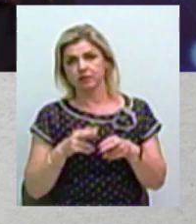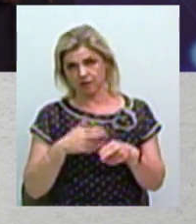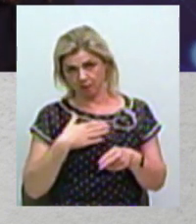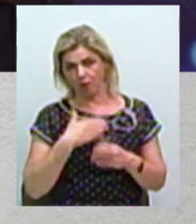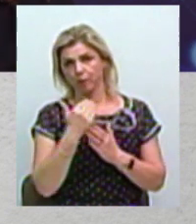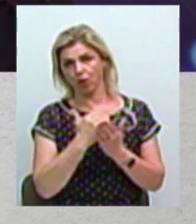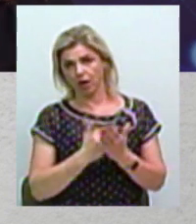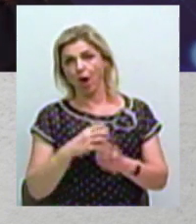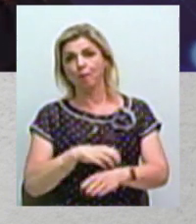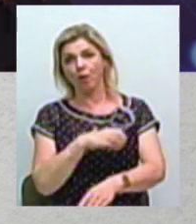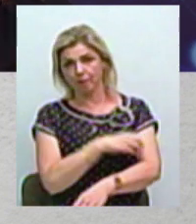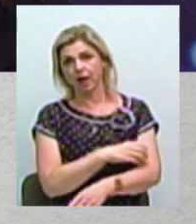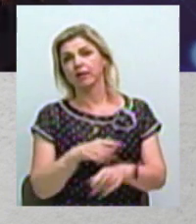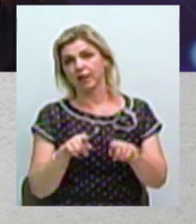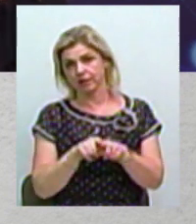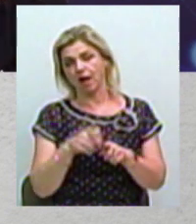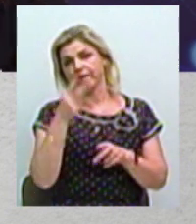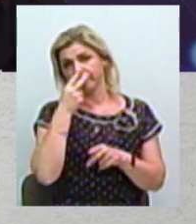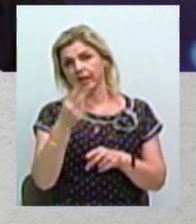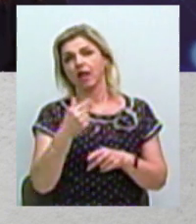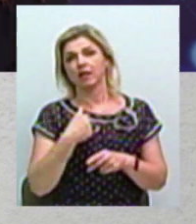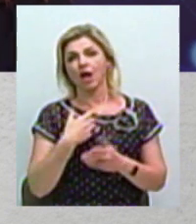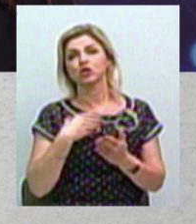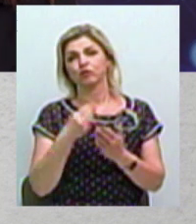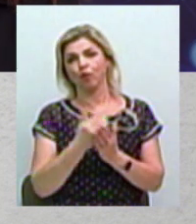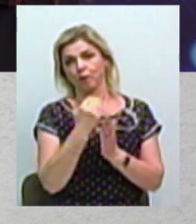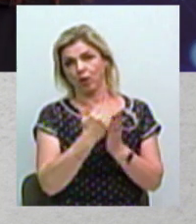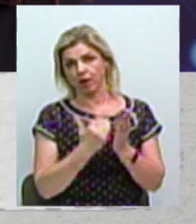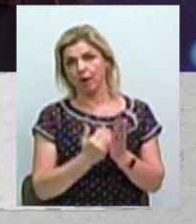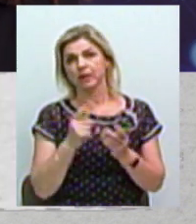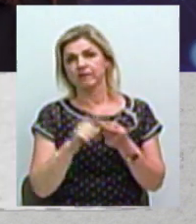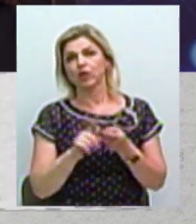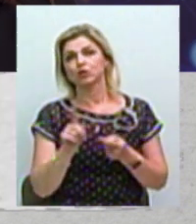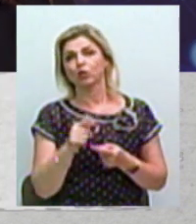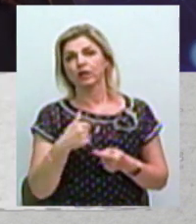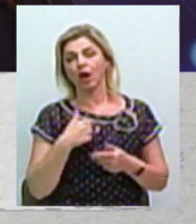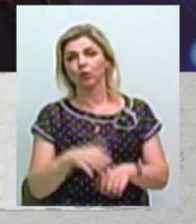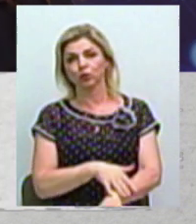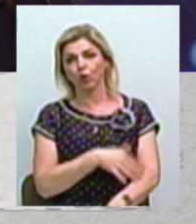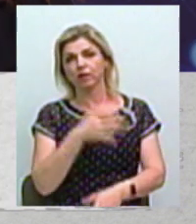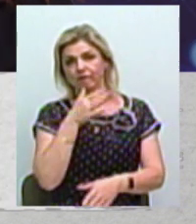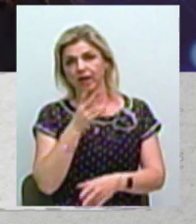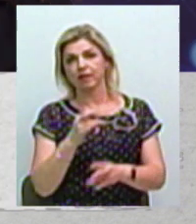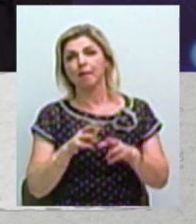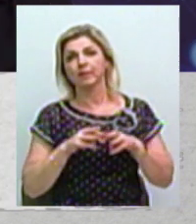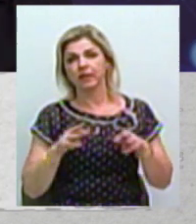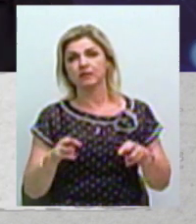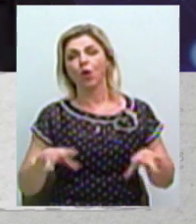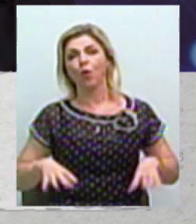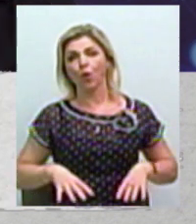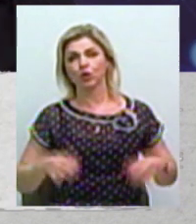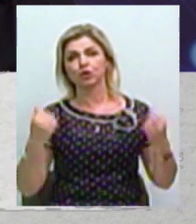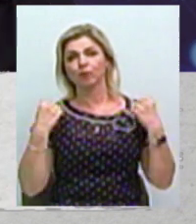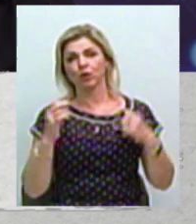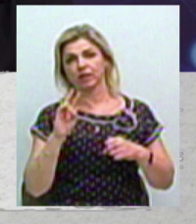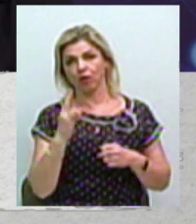партія так вбачає собі. Я вбачаю таку програму. І я в зв'язку з тим, що я тривалий час був президентом Федерації конного спорту Миколаївської